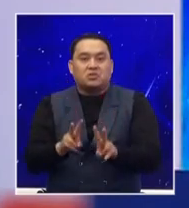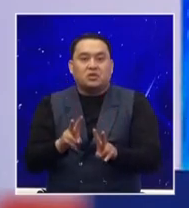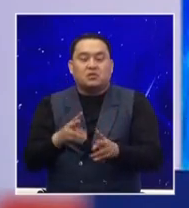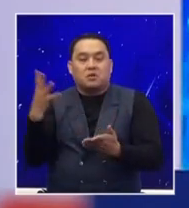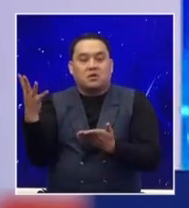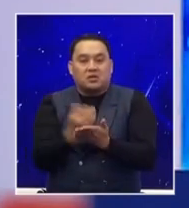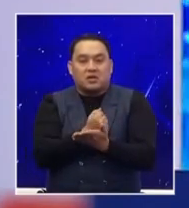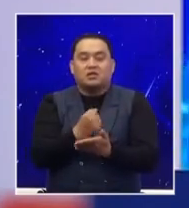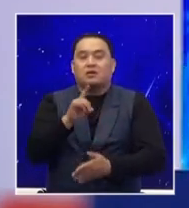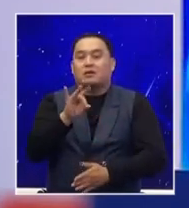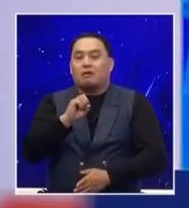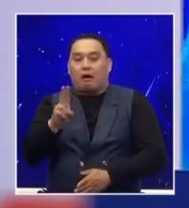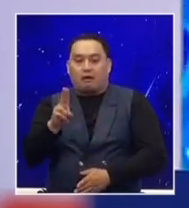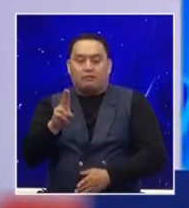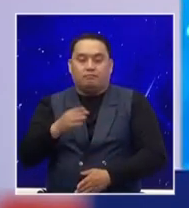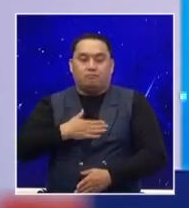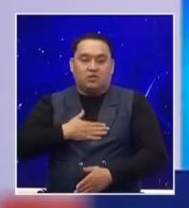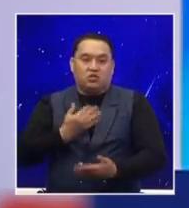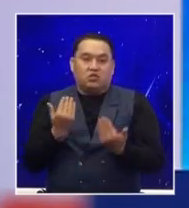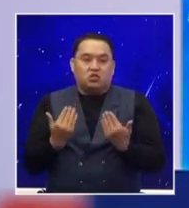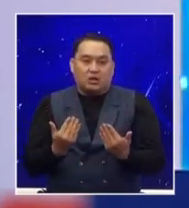рак. Сейчас мы его